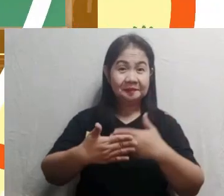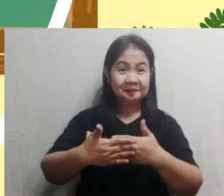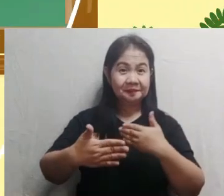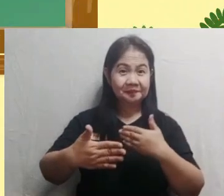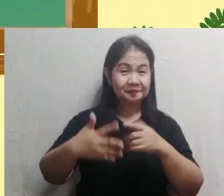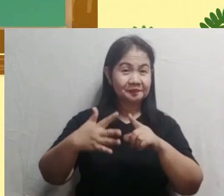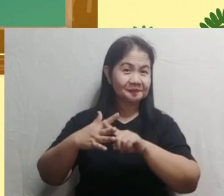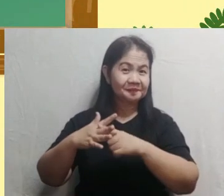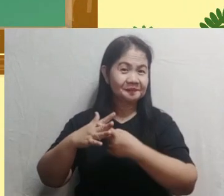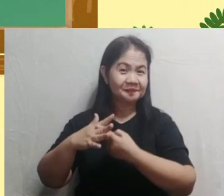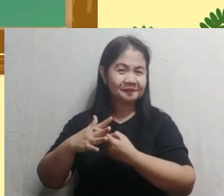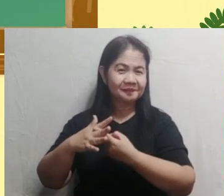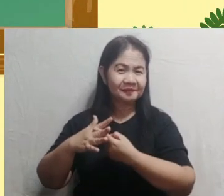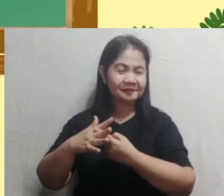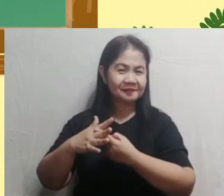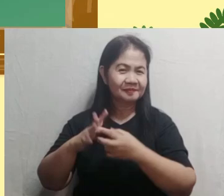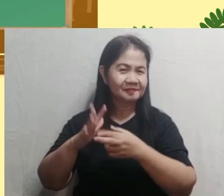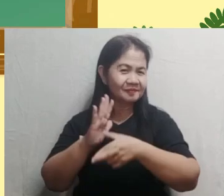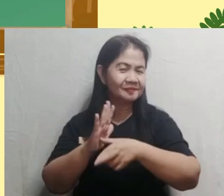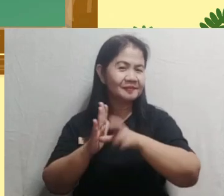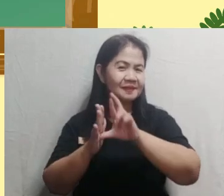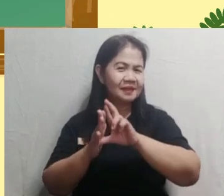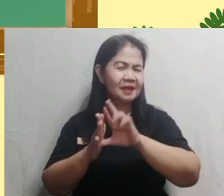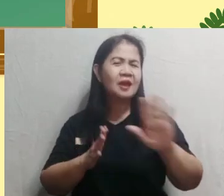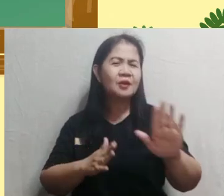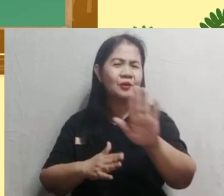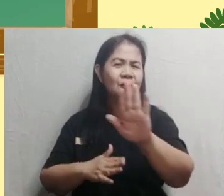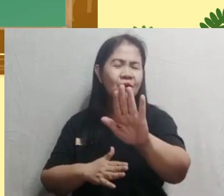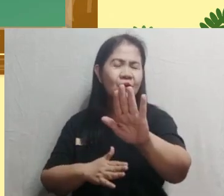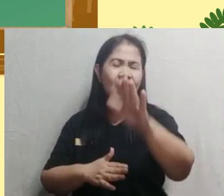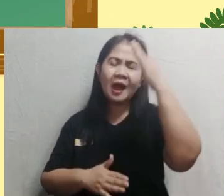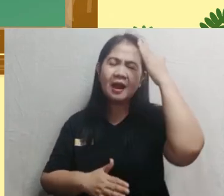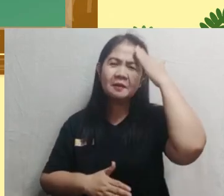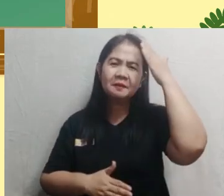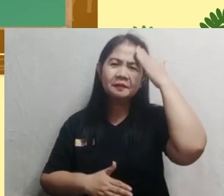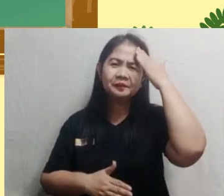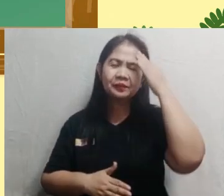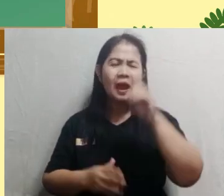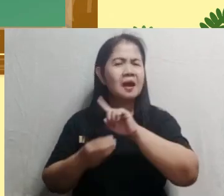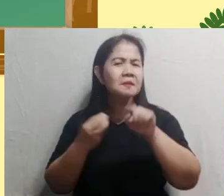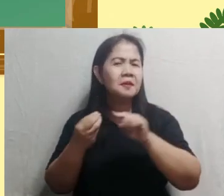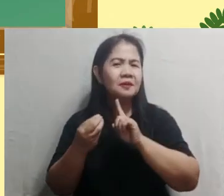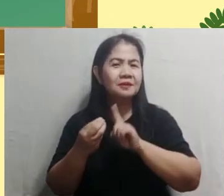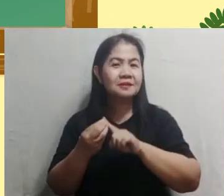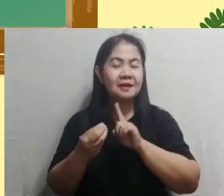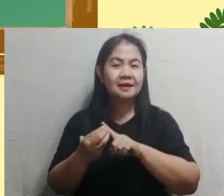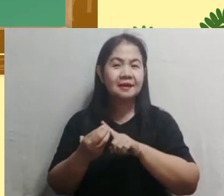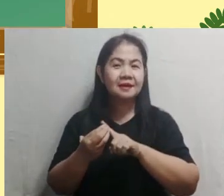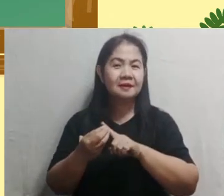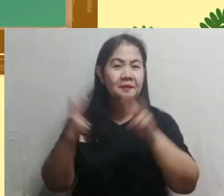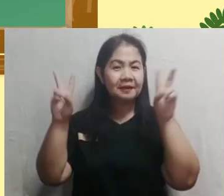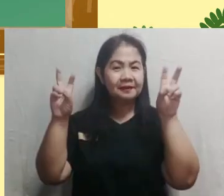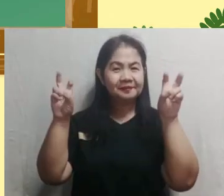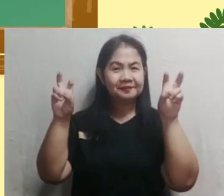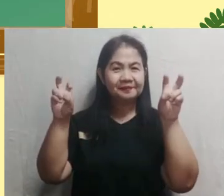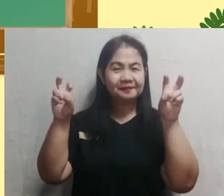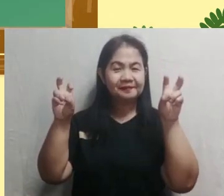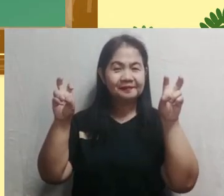Bago tayo magsimula, balikan natin ang iyong kaalaman tungkol sa paksang